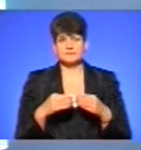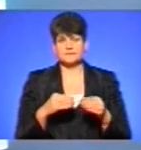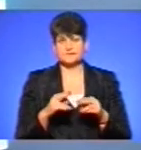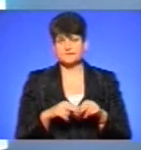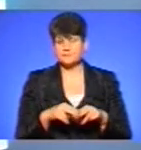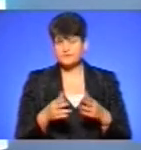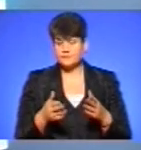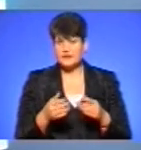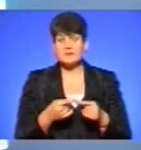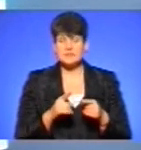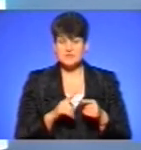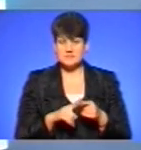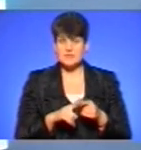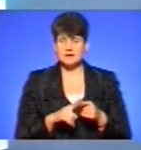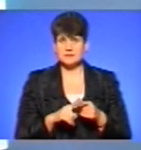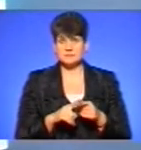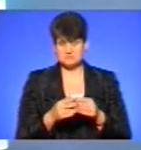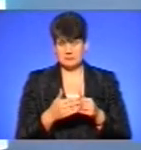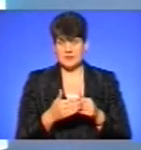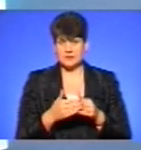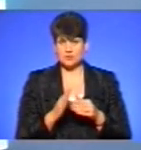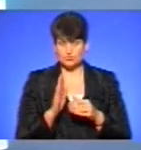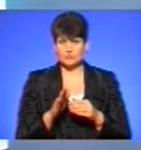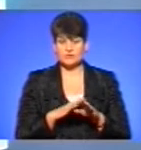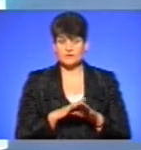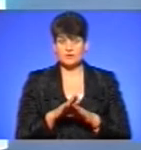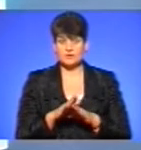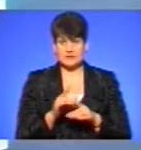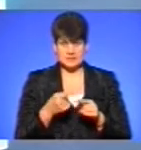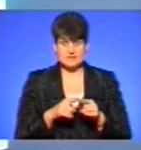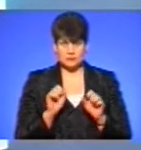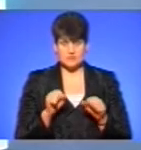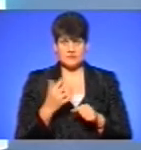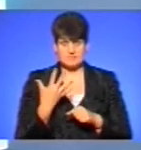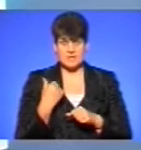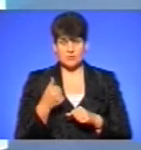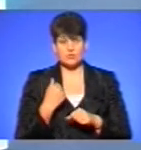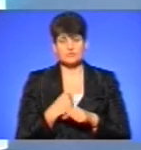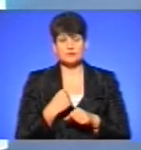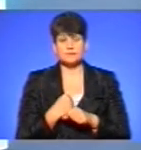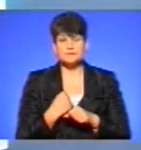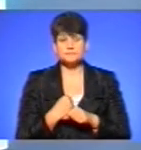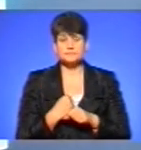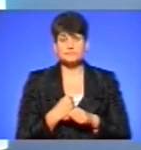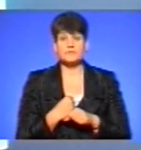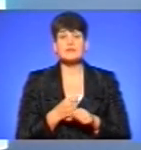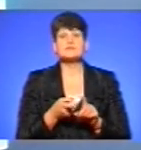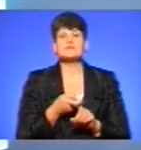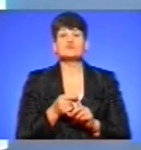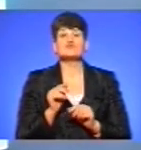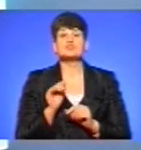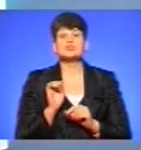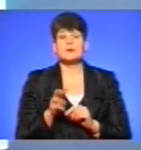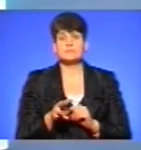Наскільки це плани близькі, скажімо так, до реалізації? Це взагалі можливо за 5 років здійснити? І у зв'язку з чим це? Тому